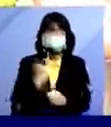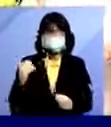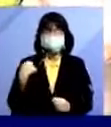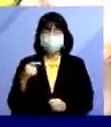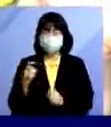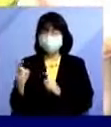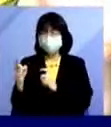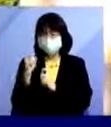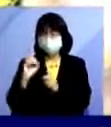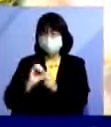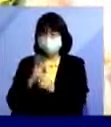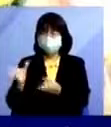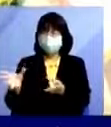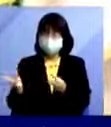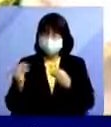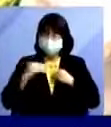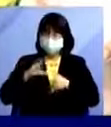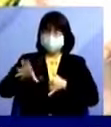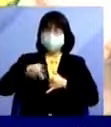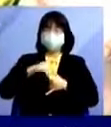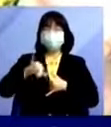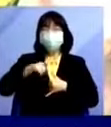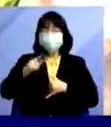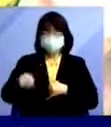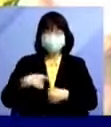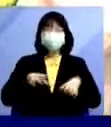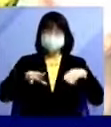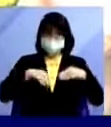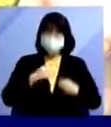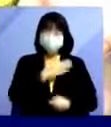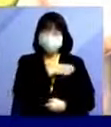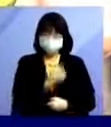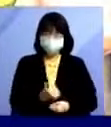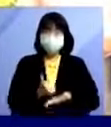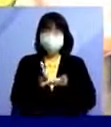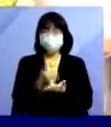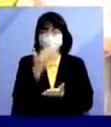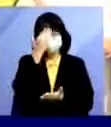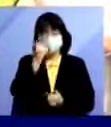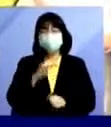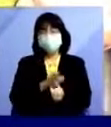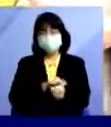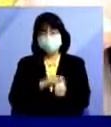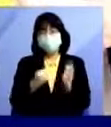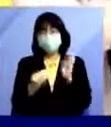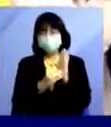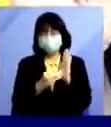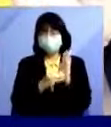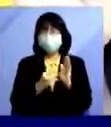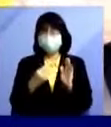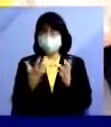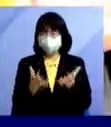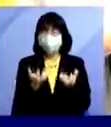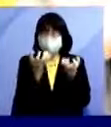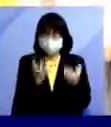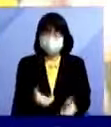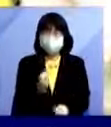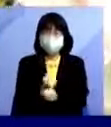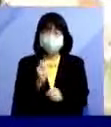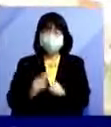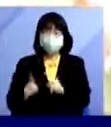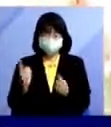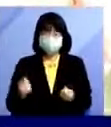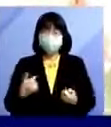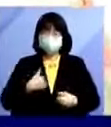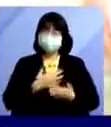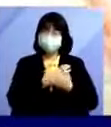งแต่ก็เต็มใจที่จะเดินทางไปเสริมทัพบุคลากรทางการแพทย์ที่ทำงานอย่างหนักและจะระมัดระวังตัวเองอย่างดีพร้อมขอขอบคุณทุกท่านที่มา